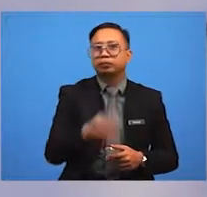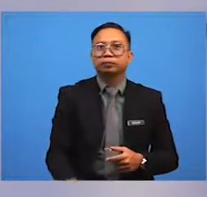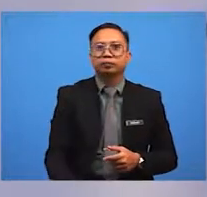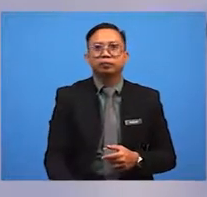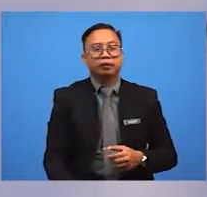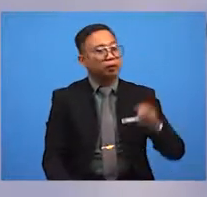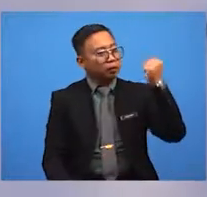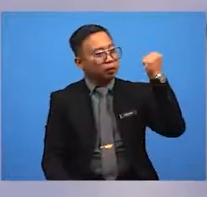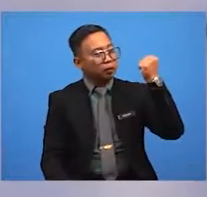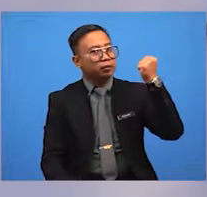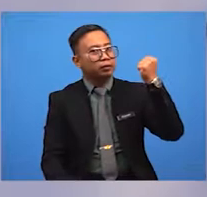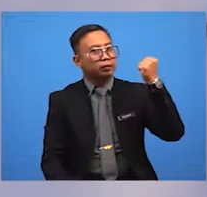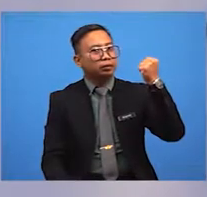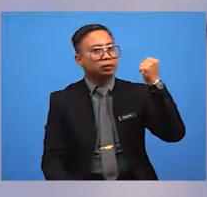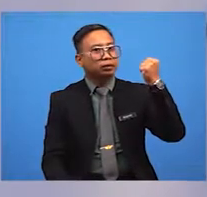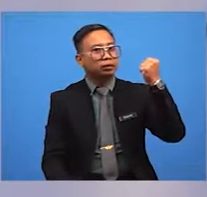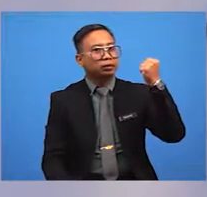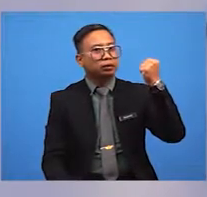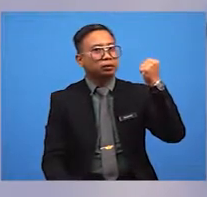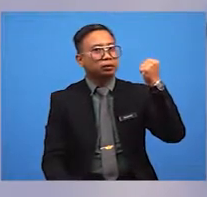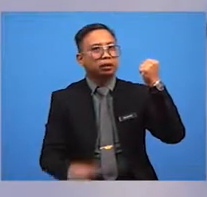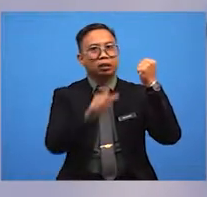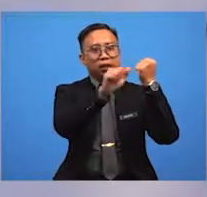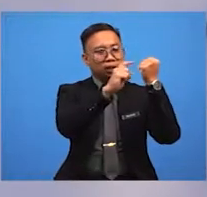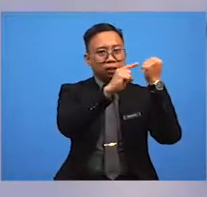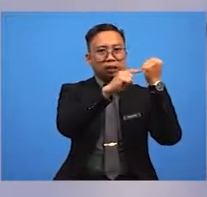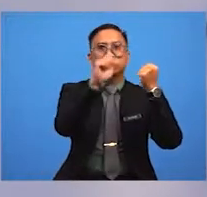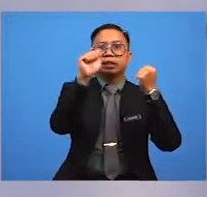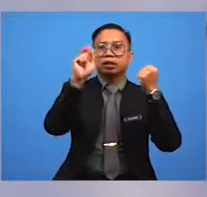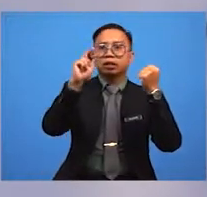Genggaman tangan kita mewakili anther,